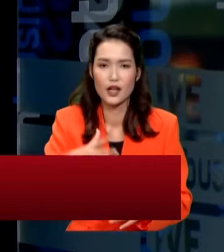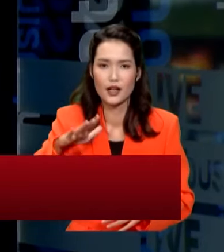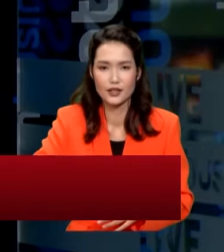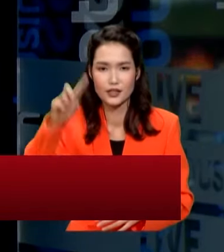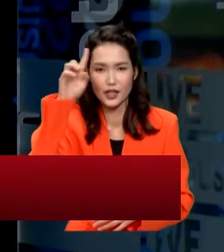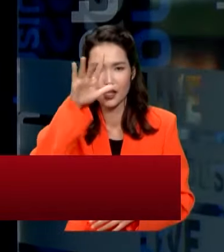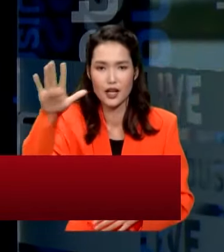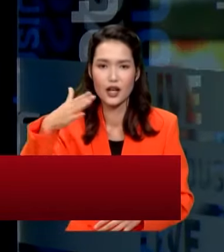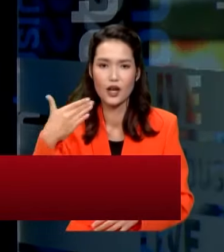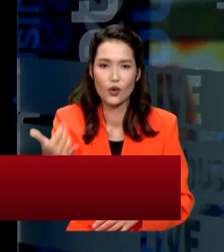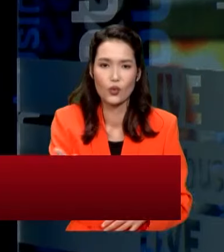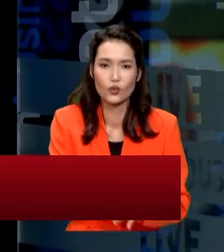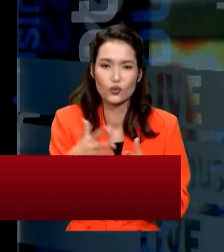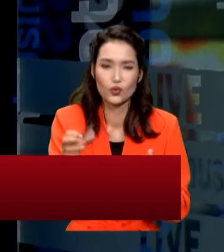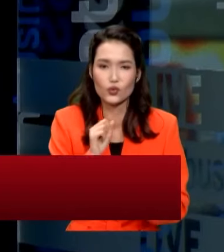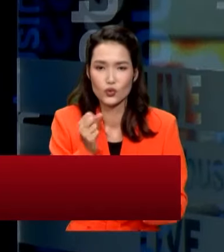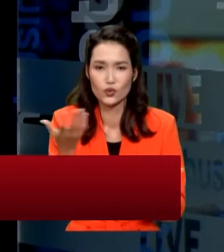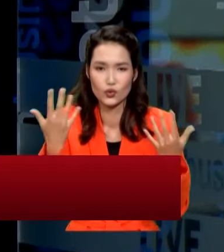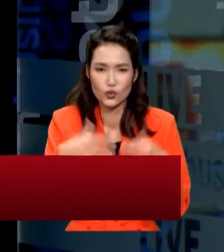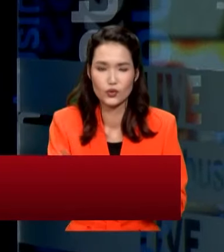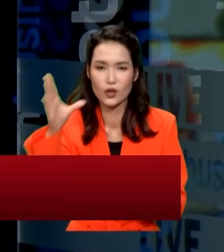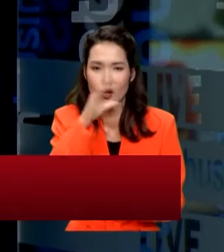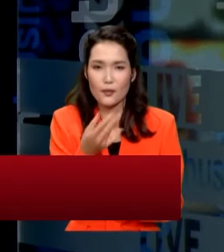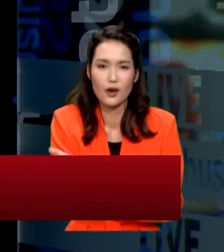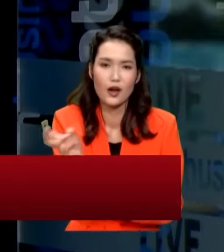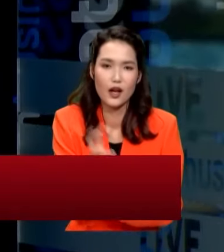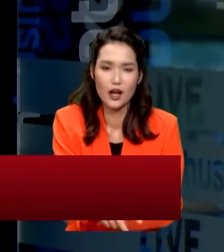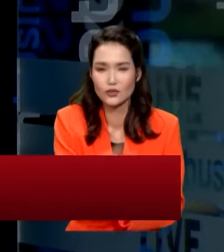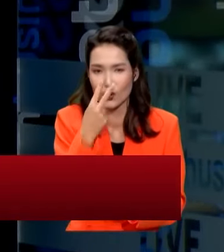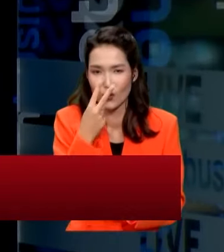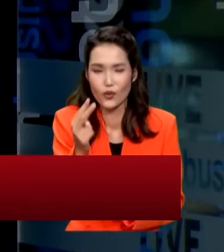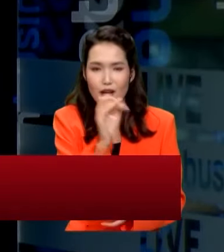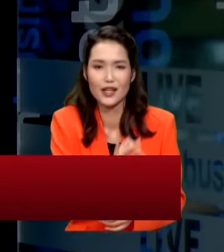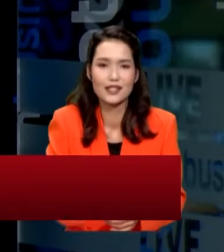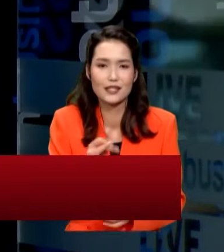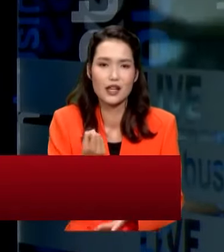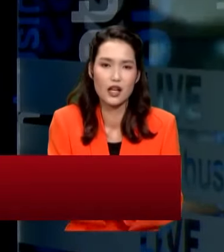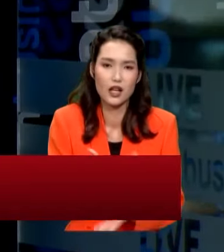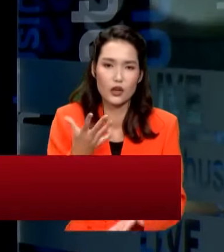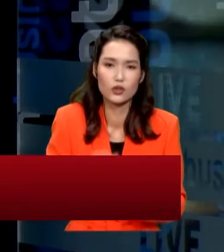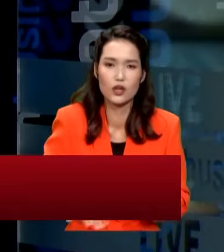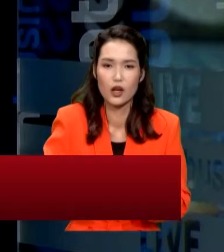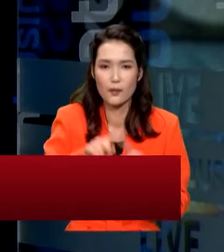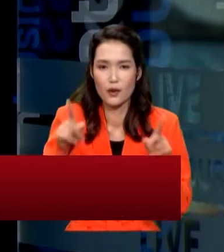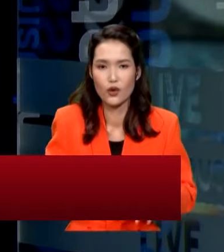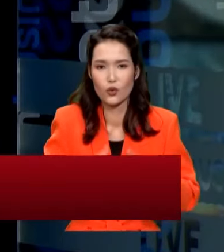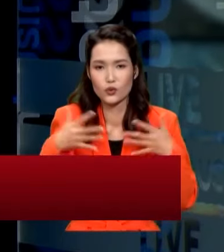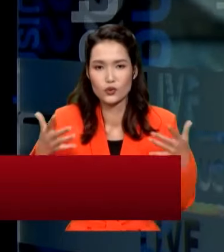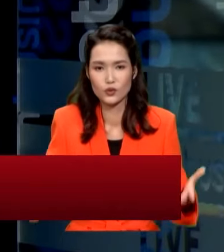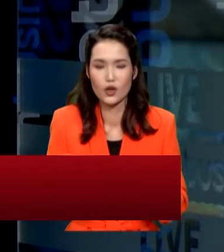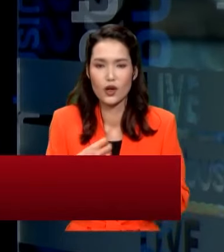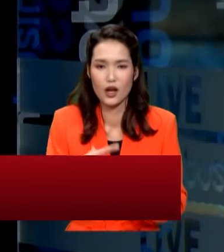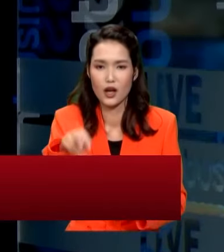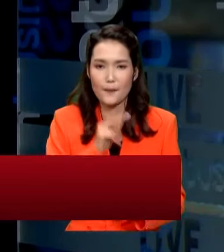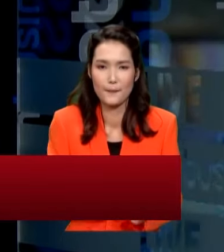известные общественники, блогеры и журналисты уже успели побывать и увидеть историческую ценность мегаполиса в рамках масштабного пресс-тура в